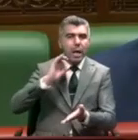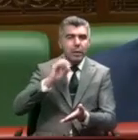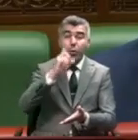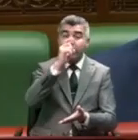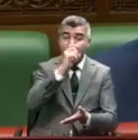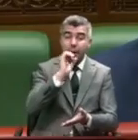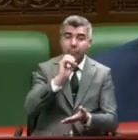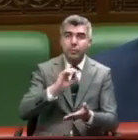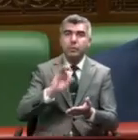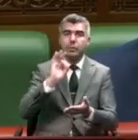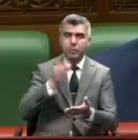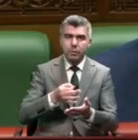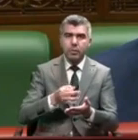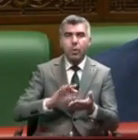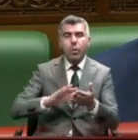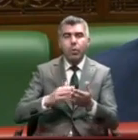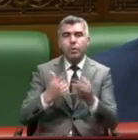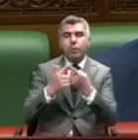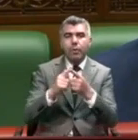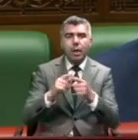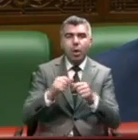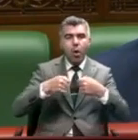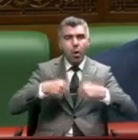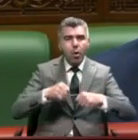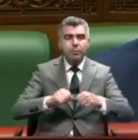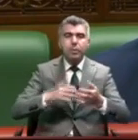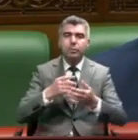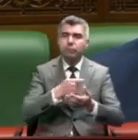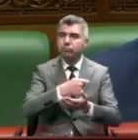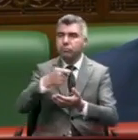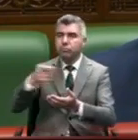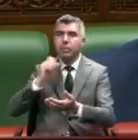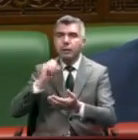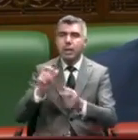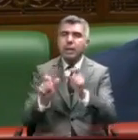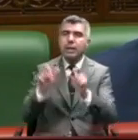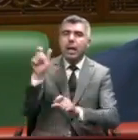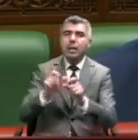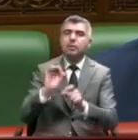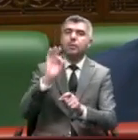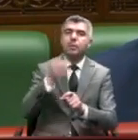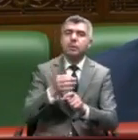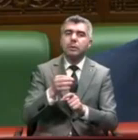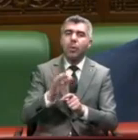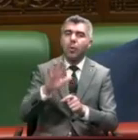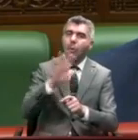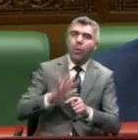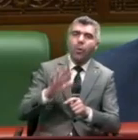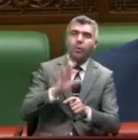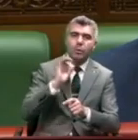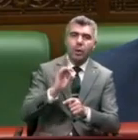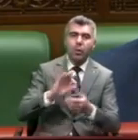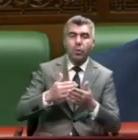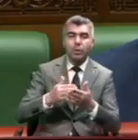السيد الوزير كي تلقاها موصل البوطه وصل دقيق موصل وجميع الوسائل التي تحتاجها المواطن كتلقاه هو تيوصلها في